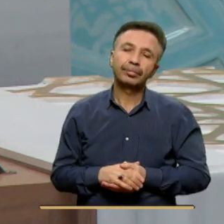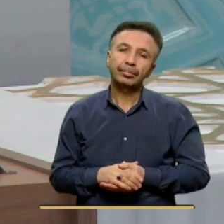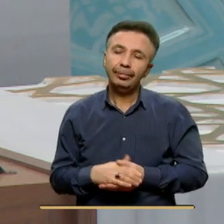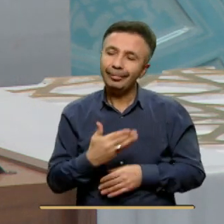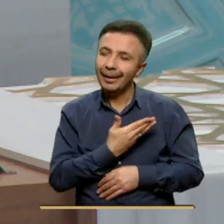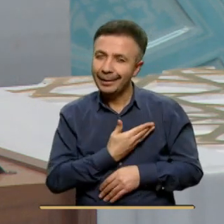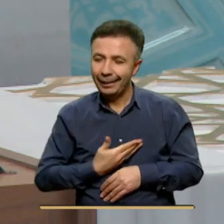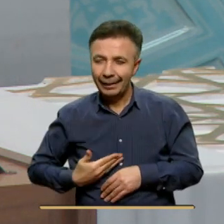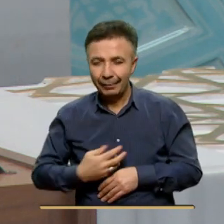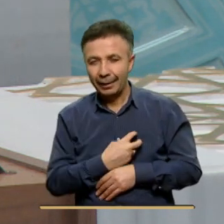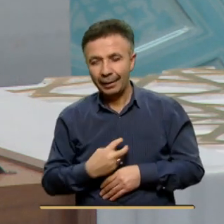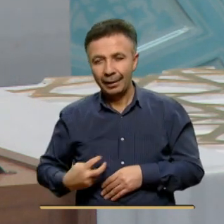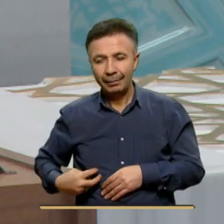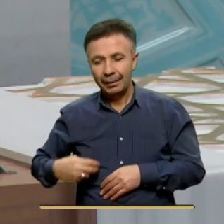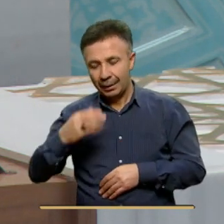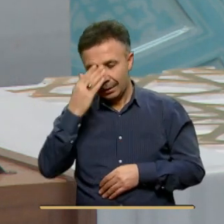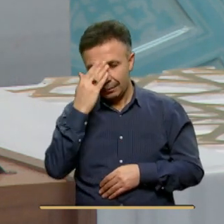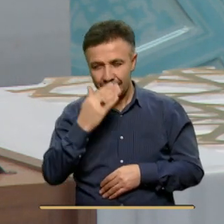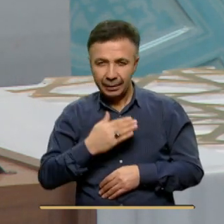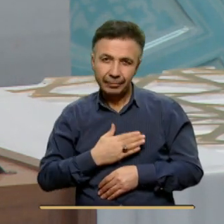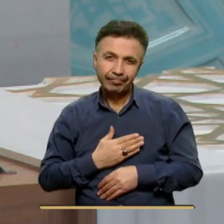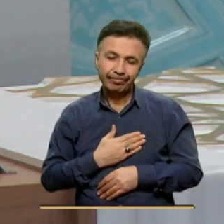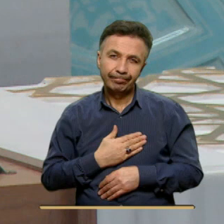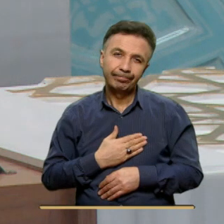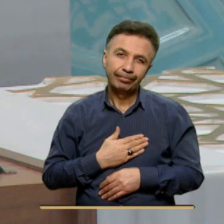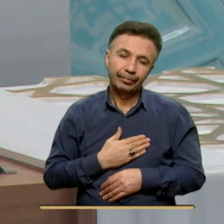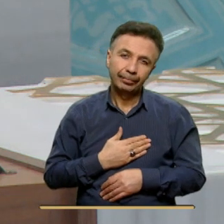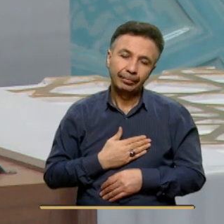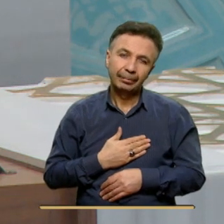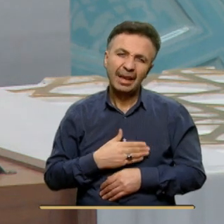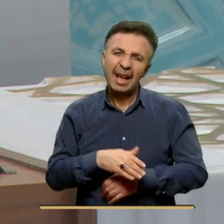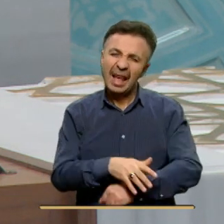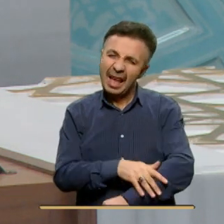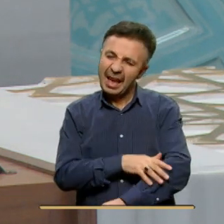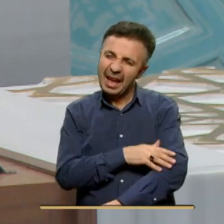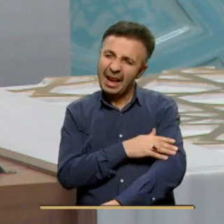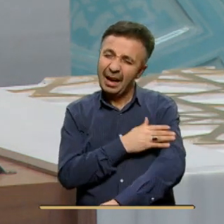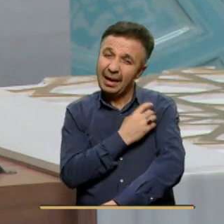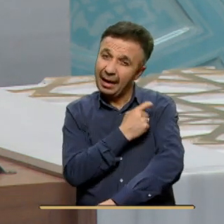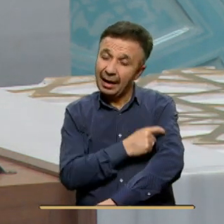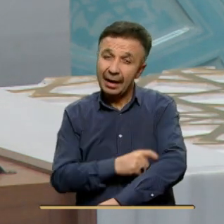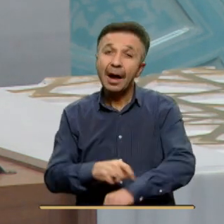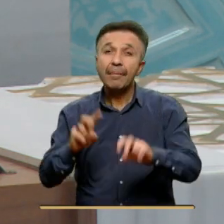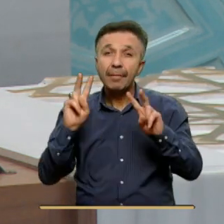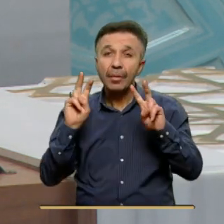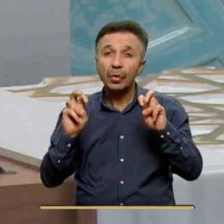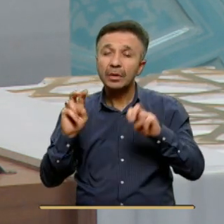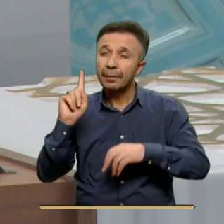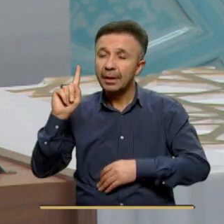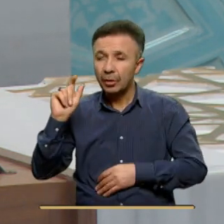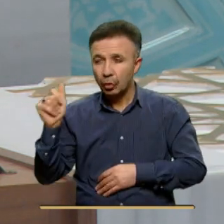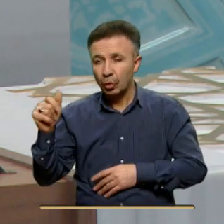sevgili Peygamberimiz Aleyhissalatu Vesselam helal haram hususunda bir gün